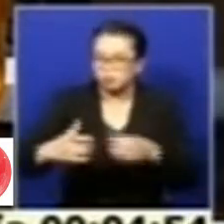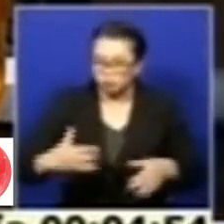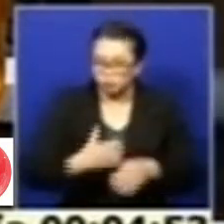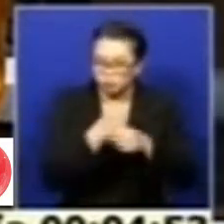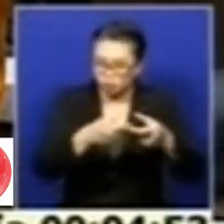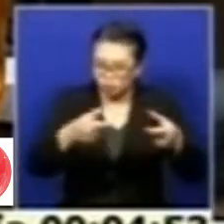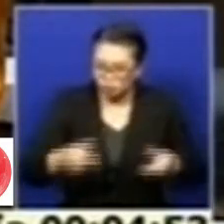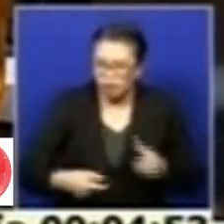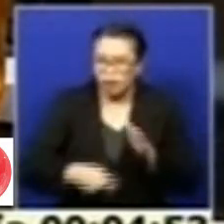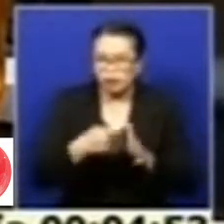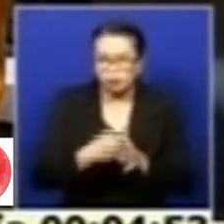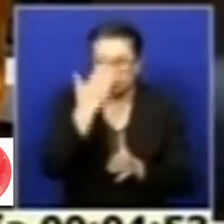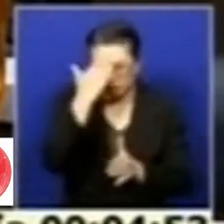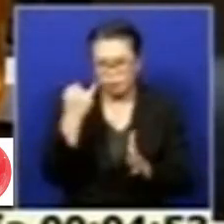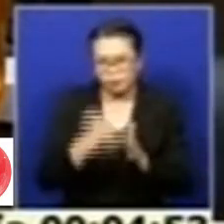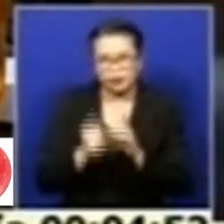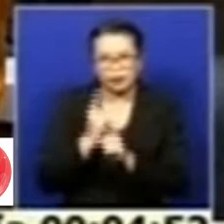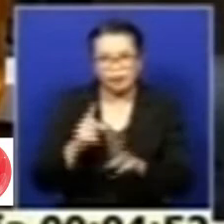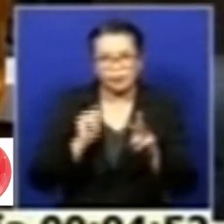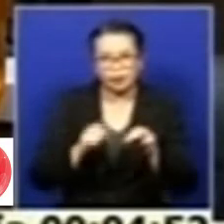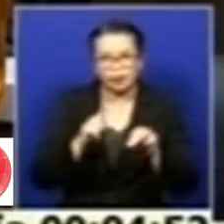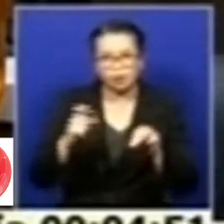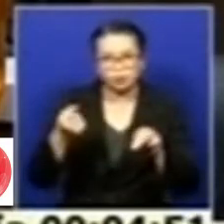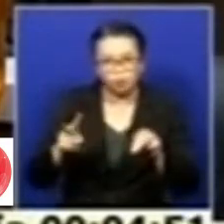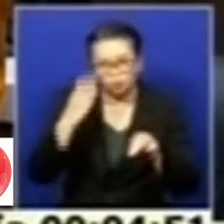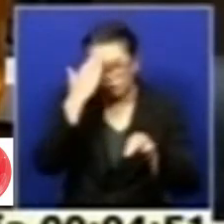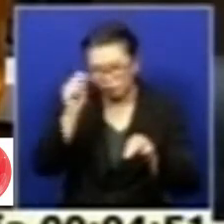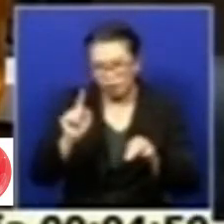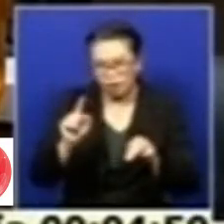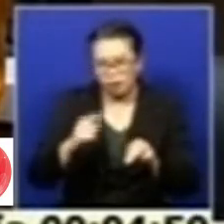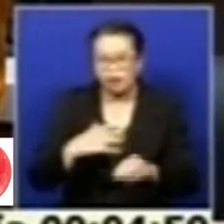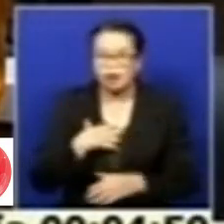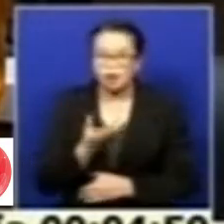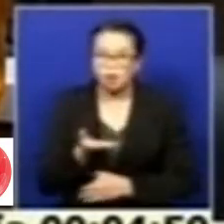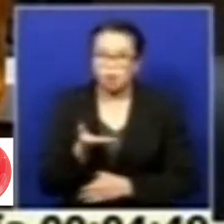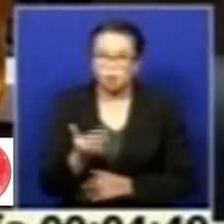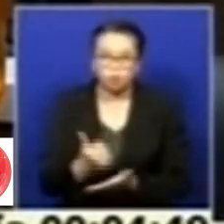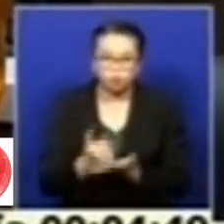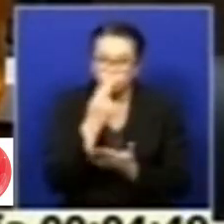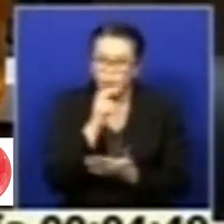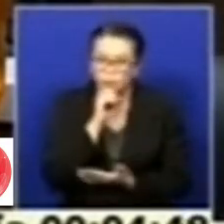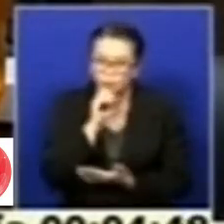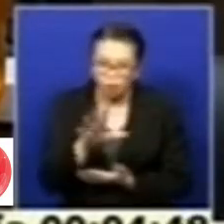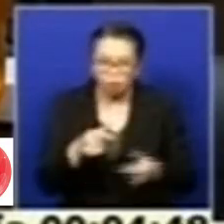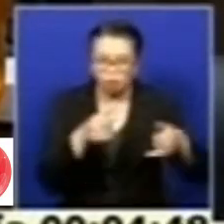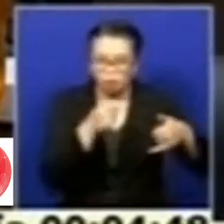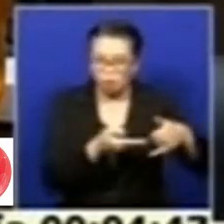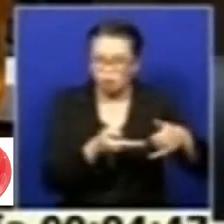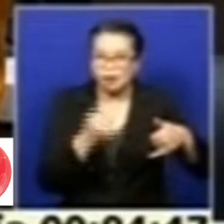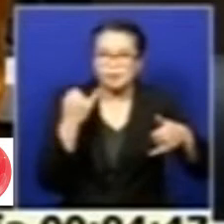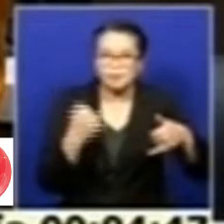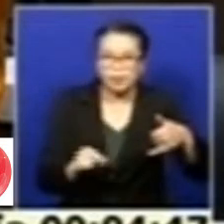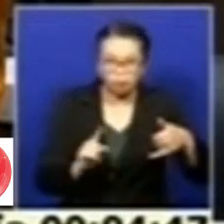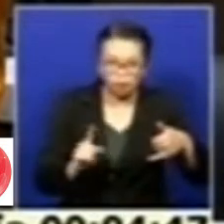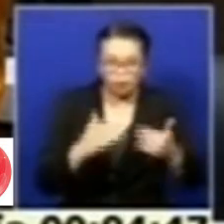ด้วยเหตุผลอันใดช่วยระบุรายละเอียดการกระทำของคุณวันเฉลิมได้หรือไม่แล้วการ